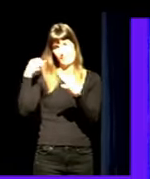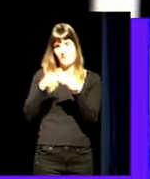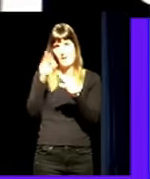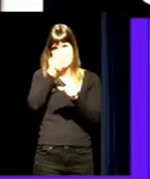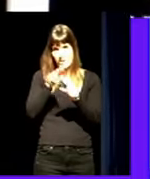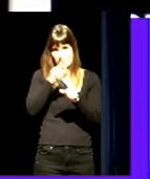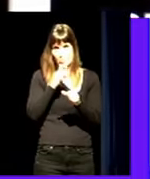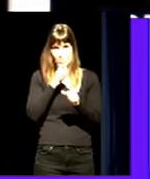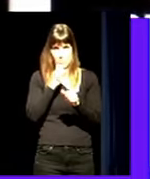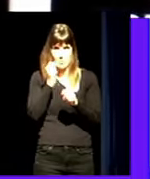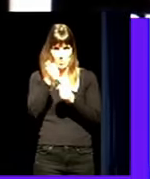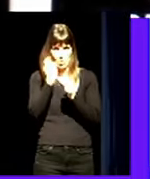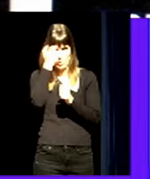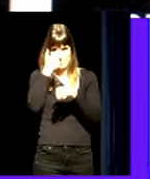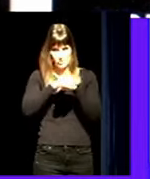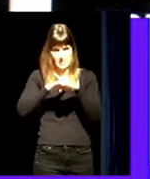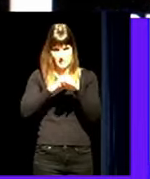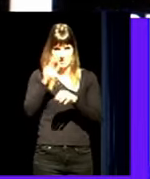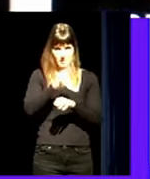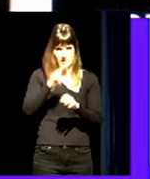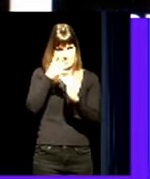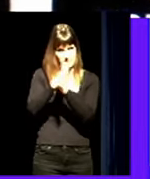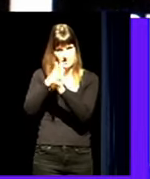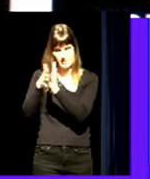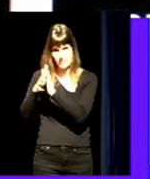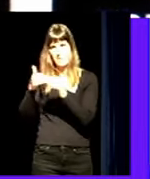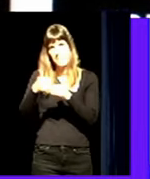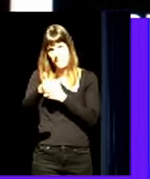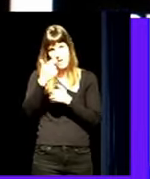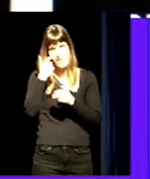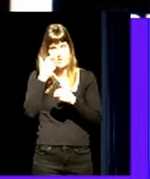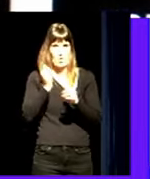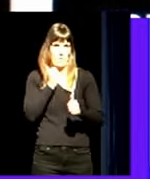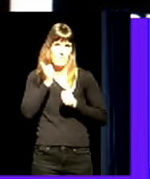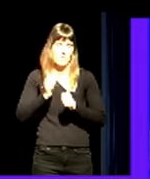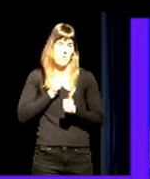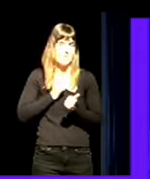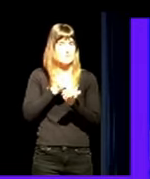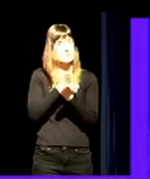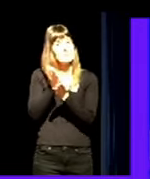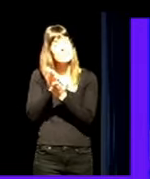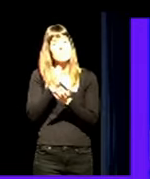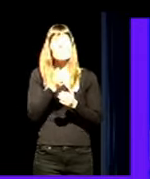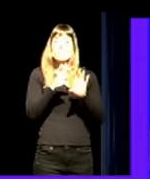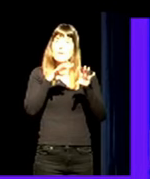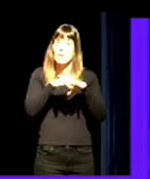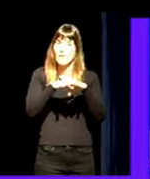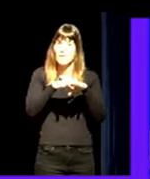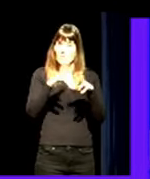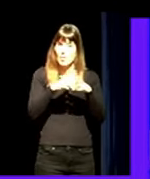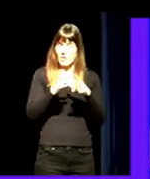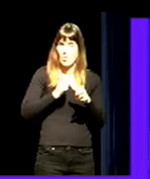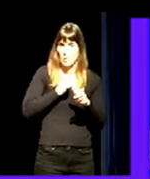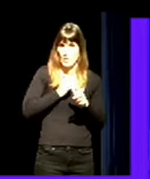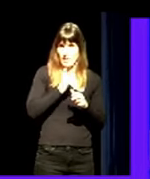eta bain baratuko naiz pizka bat indarkerietan, edo zibide indarkerietan, ez da? Zer motazgarako zibide indarkeria emoten diren, eta hortatik zer motatako,